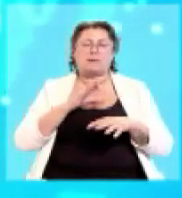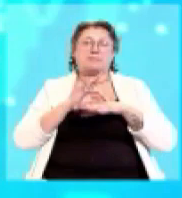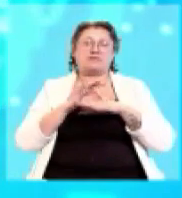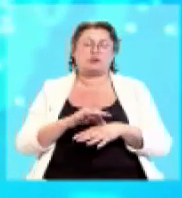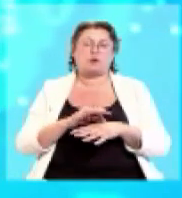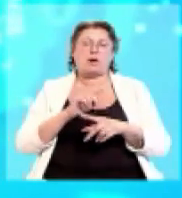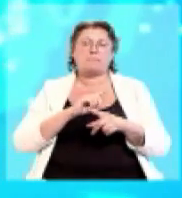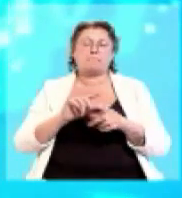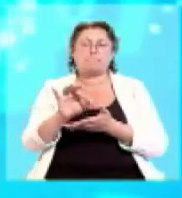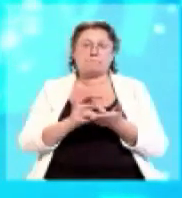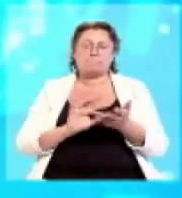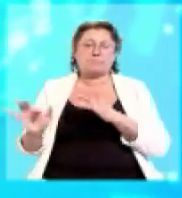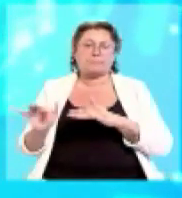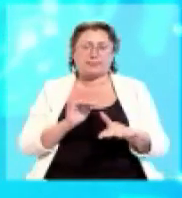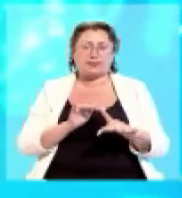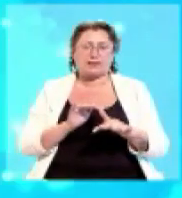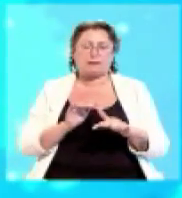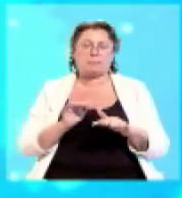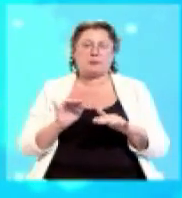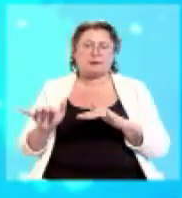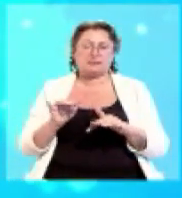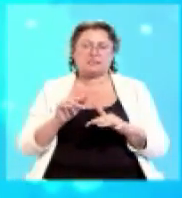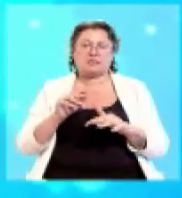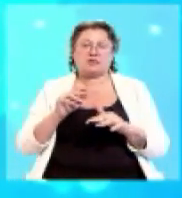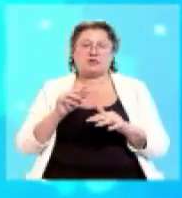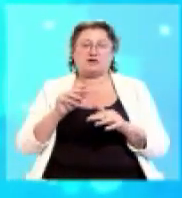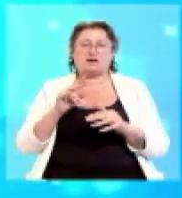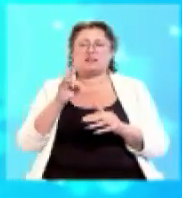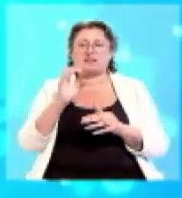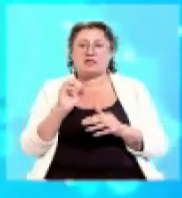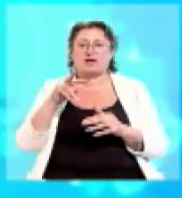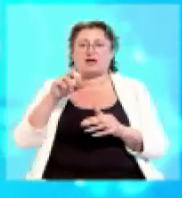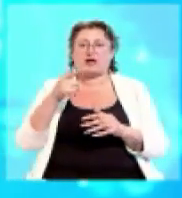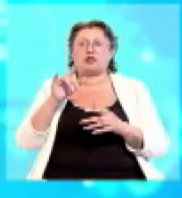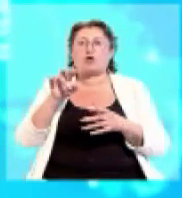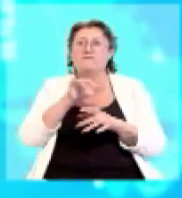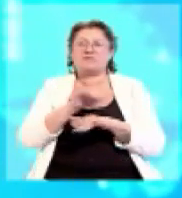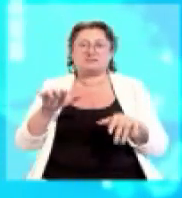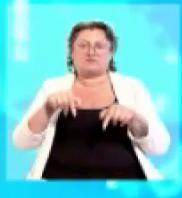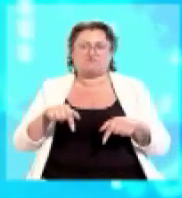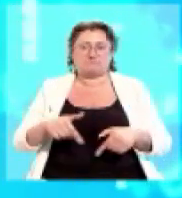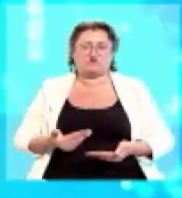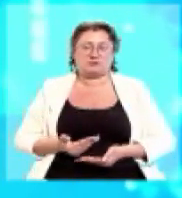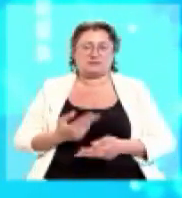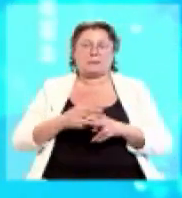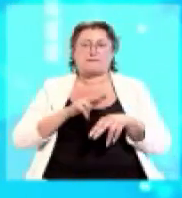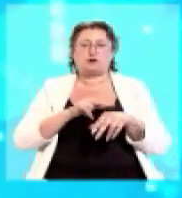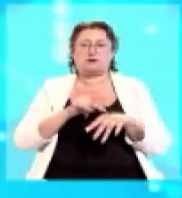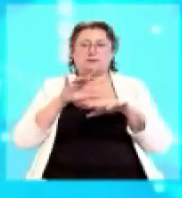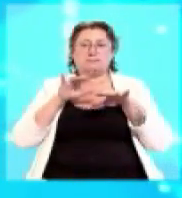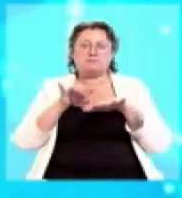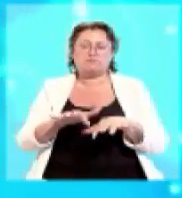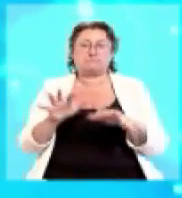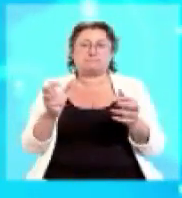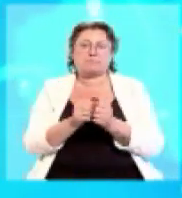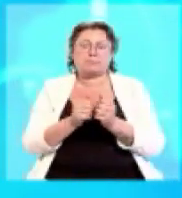проведено оперативно-профилактическое мероприятие «Нелегал». Сотрудниками полиции за этот период выявлено более